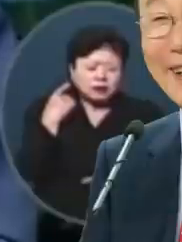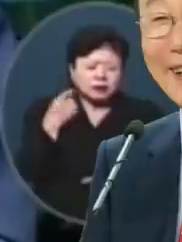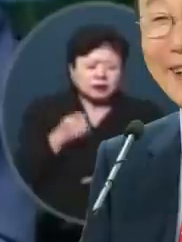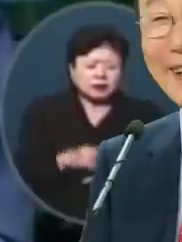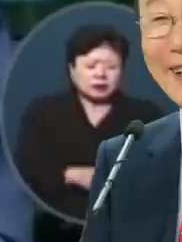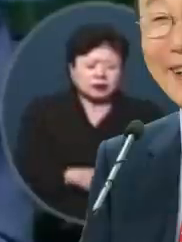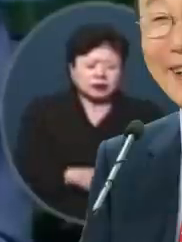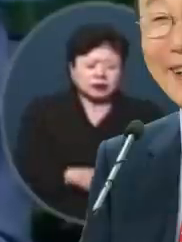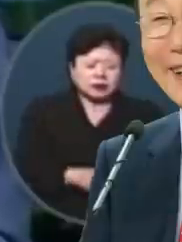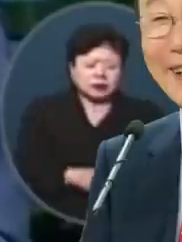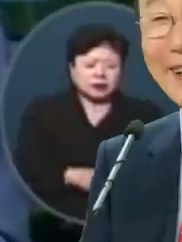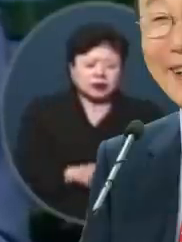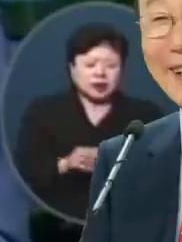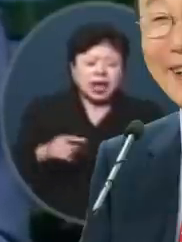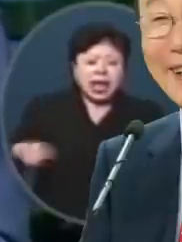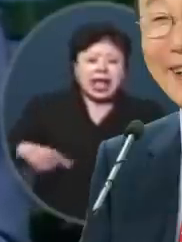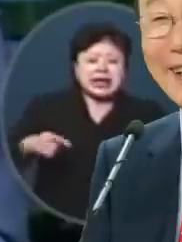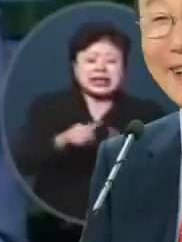엘리야가